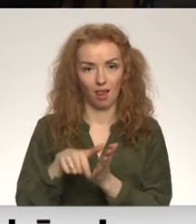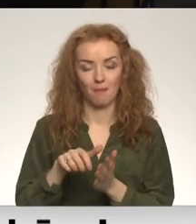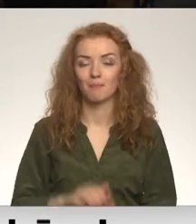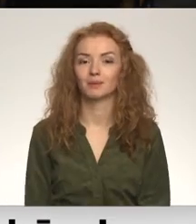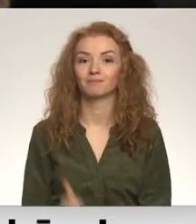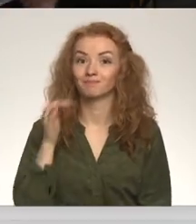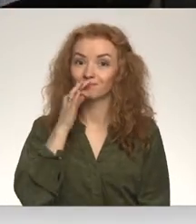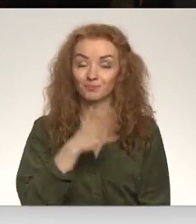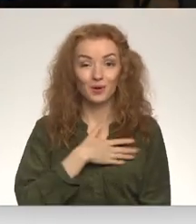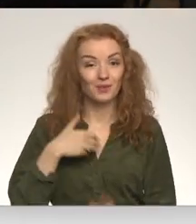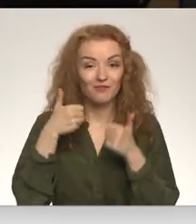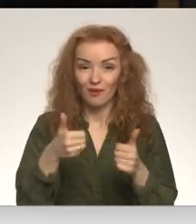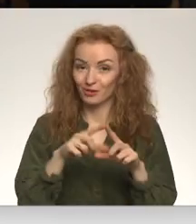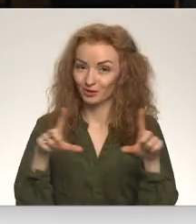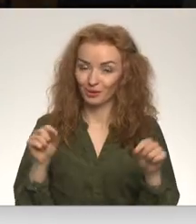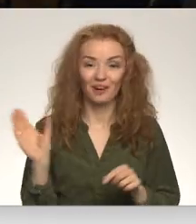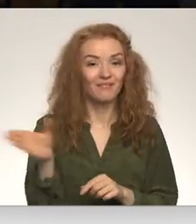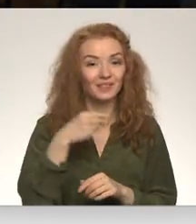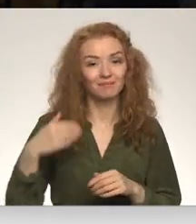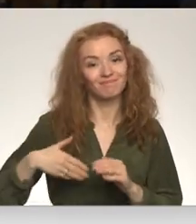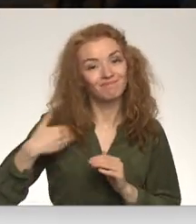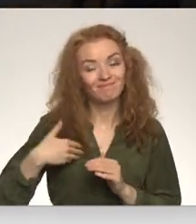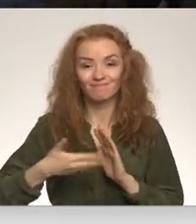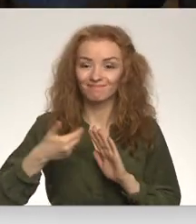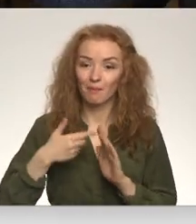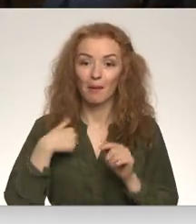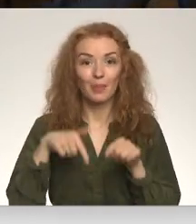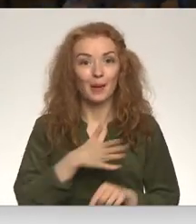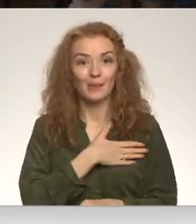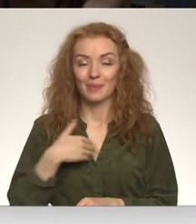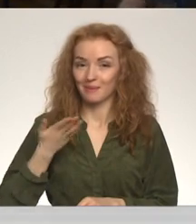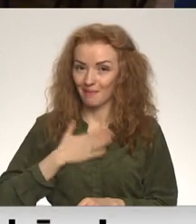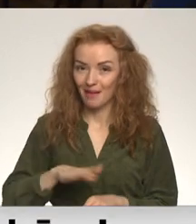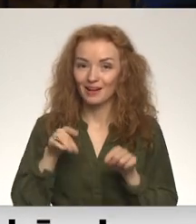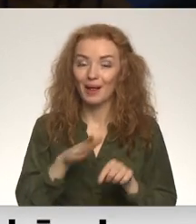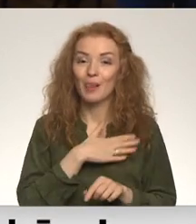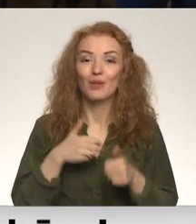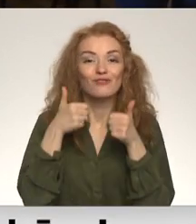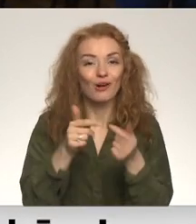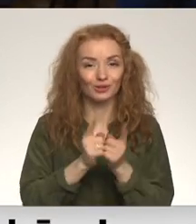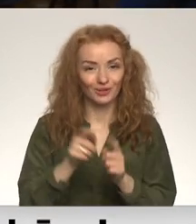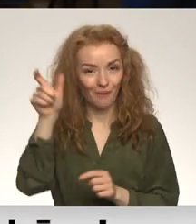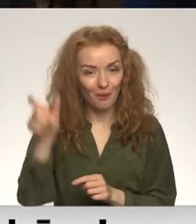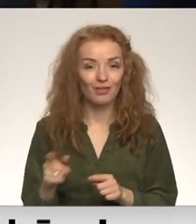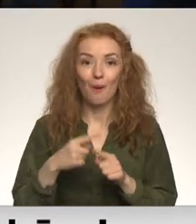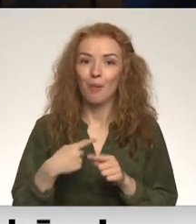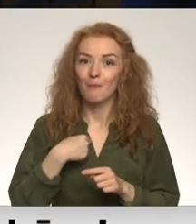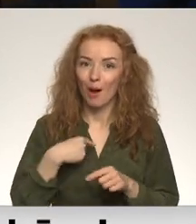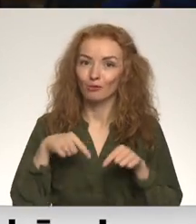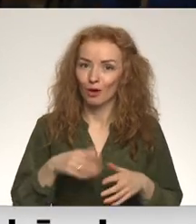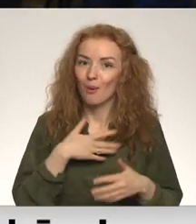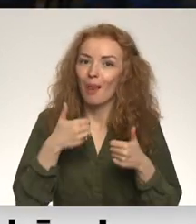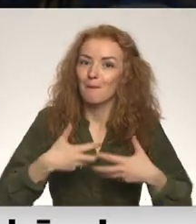Ļoti forša skola, ļoti visi atsaucīgi. Man te ļoti patīk. Šeit ir ļoti forša skolotāja un mani šeit ļoti